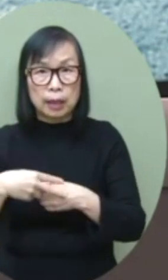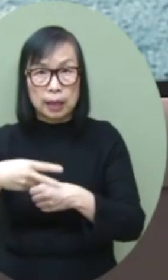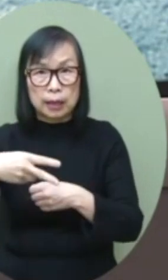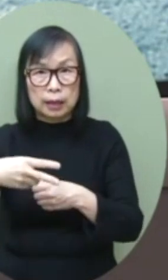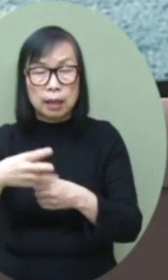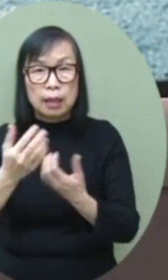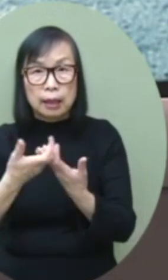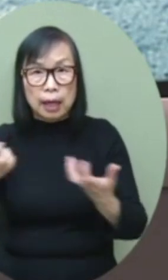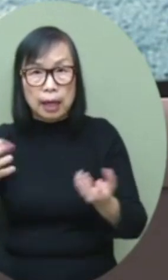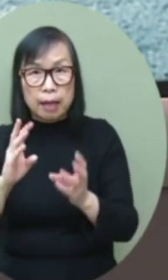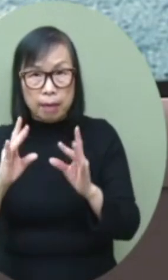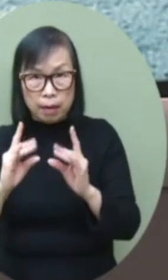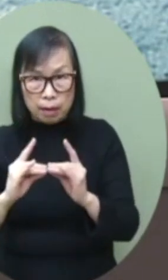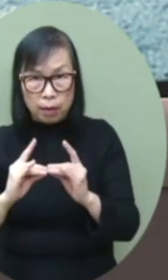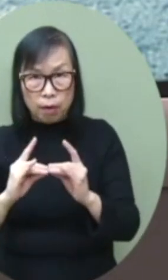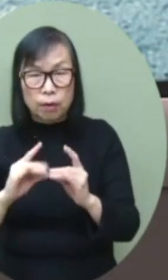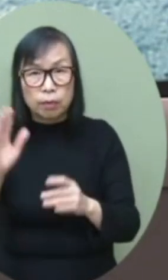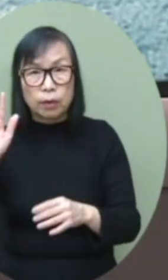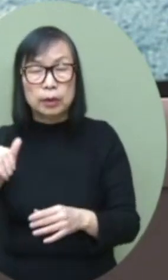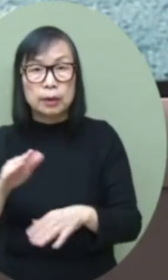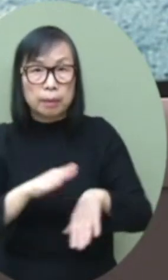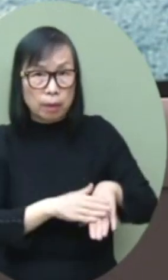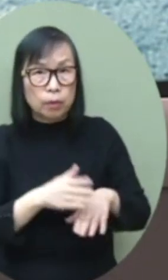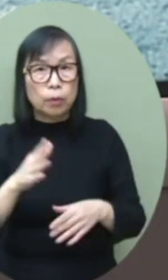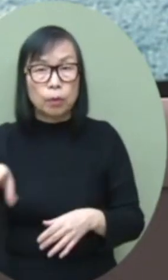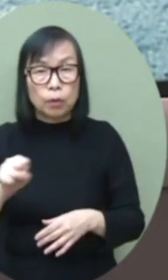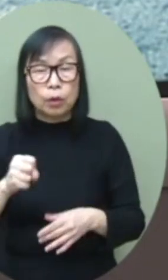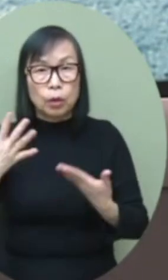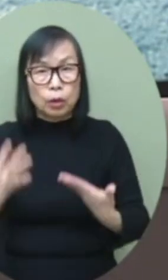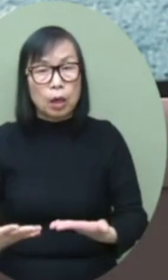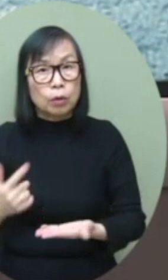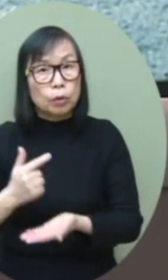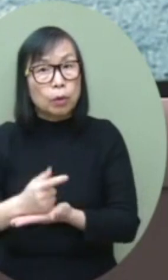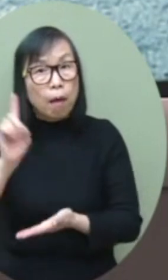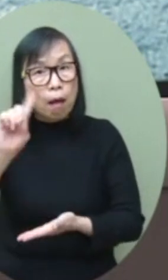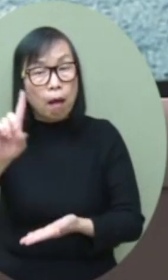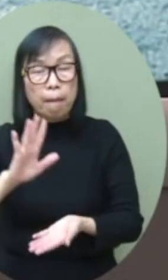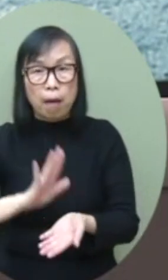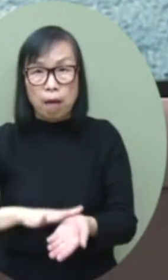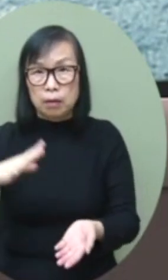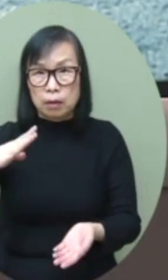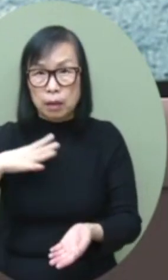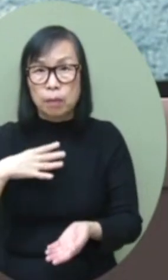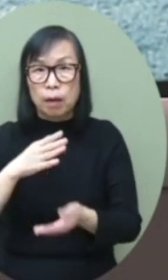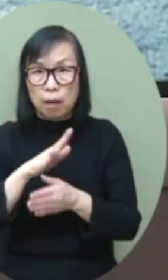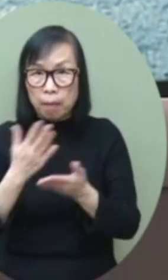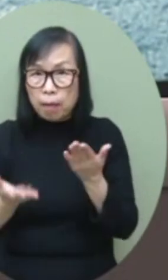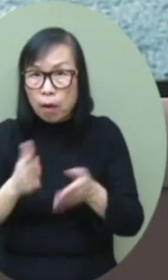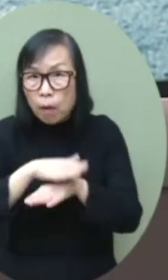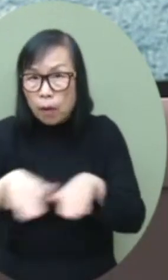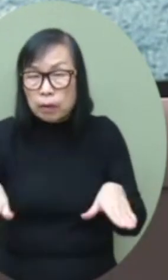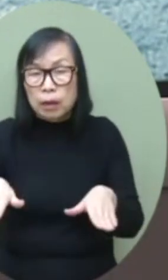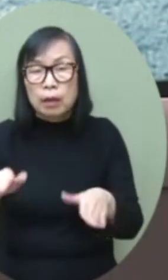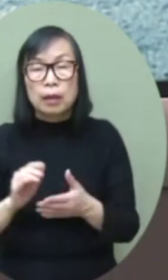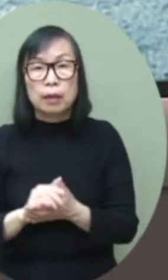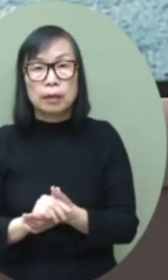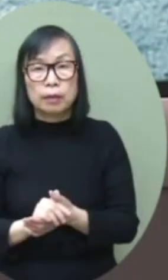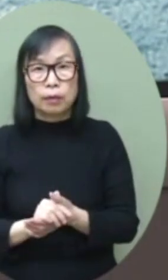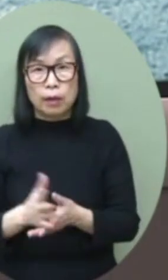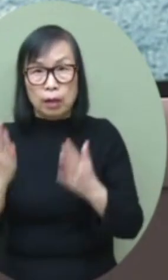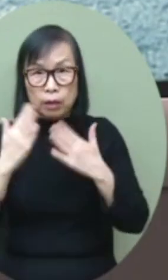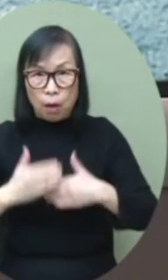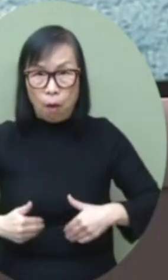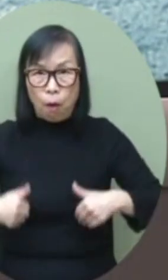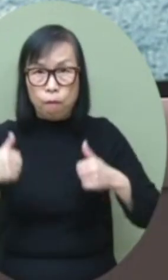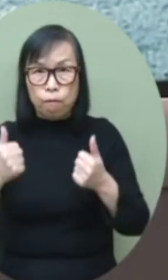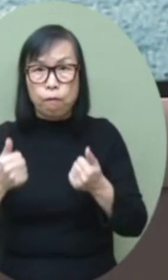隔離病床可以備用的，現在我們主力就是將病情較為穩定或者一些已經康復